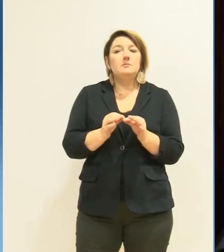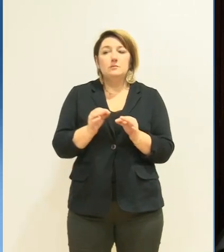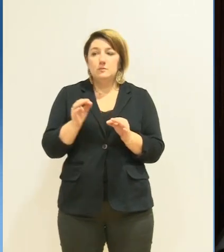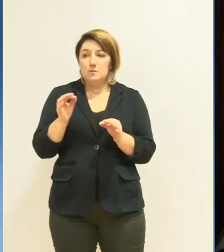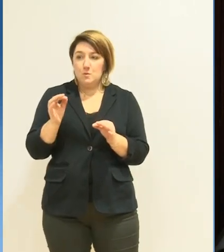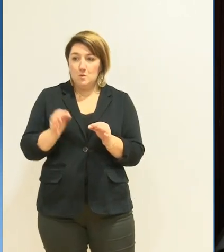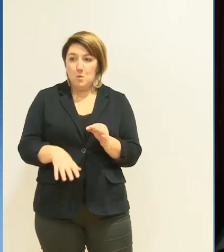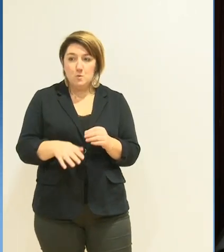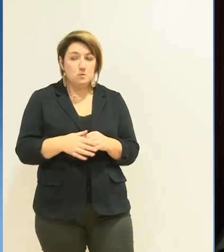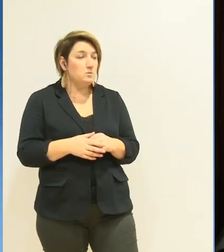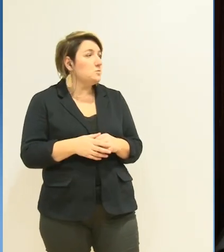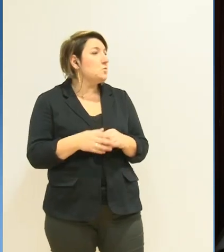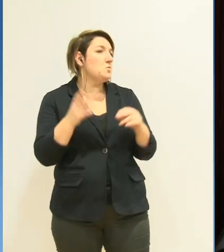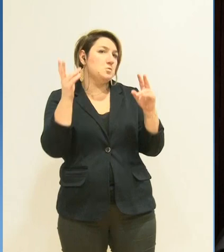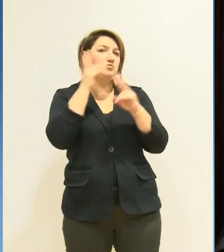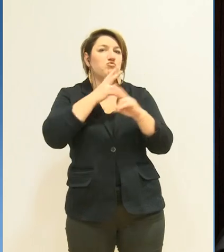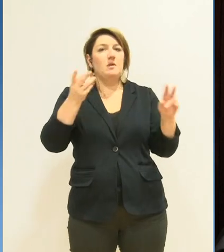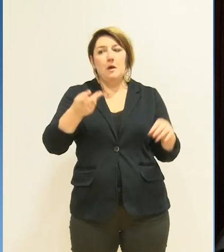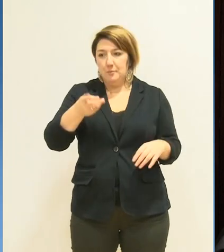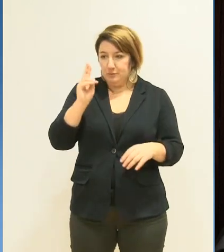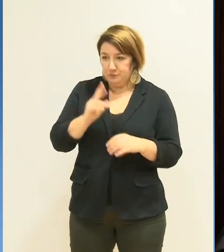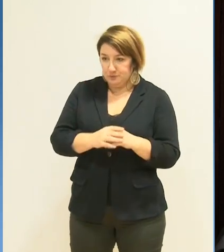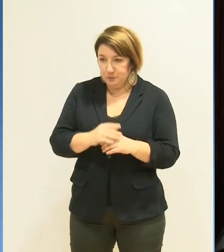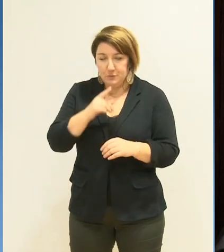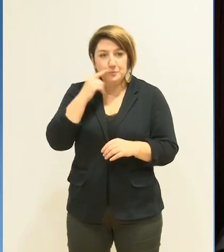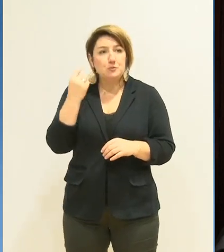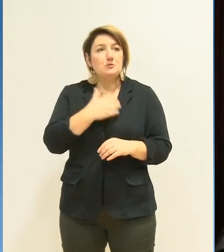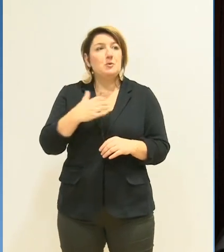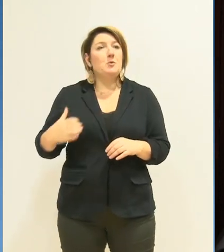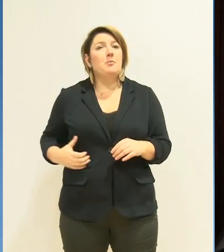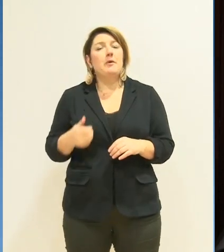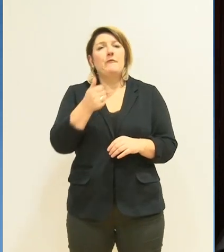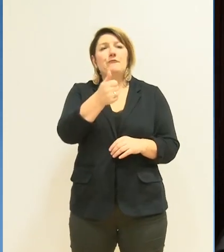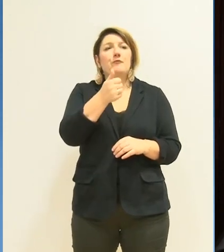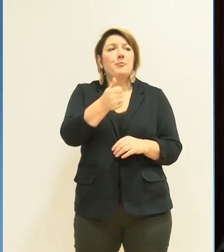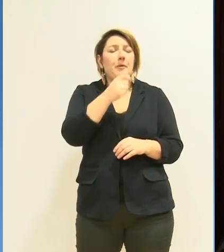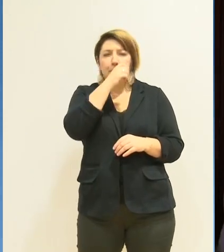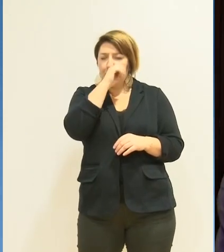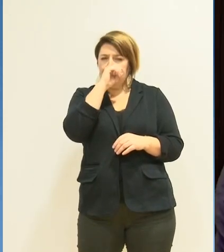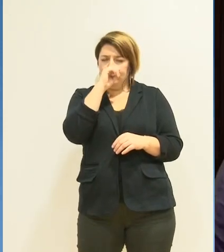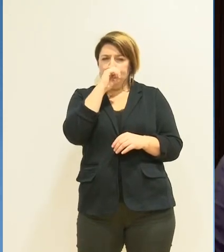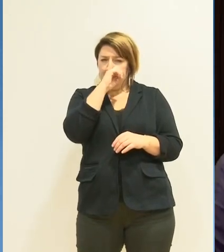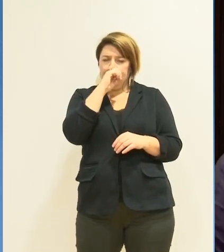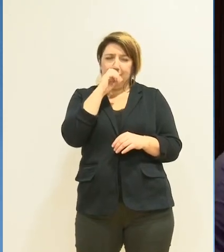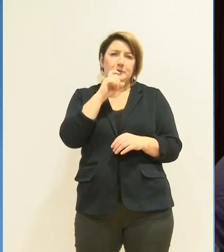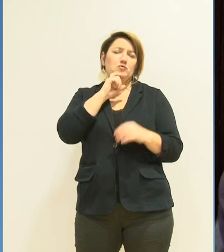vous avez monsieur le maire fait parler du mou des mouvements actuels